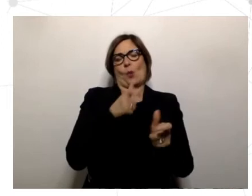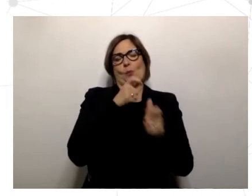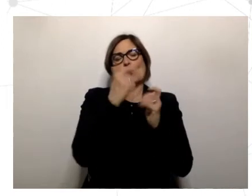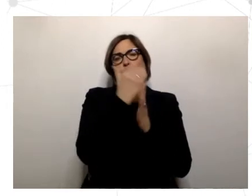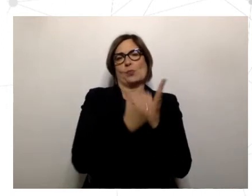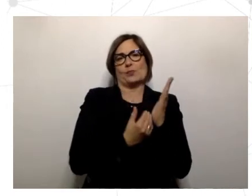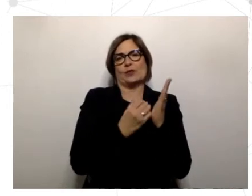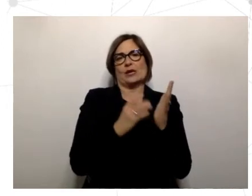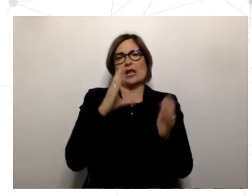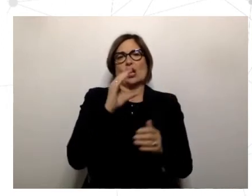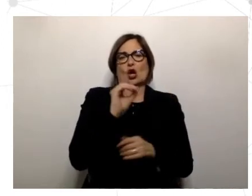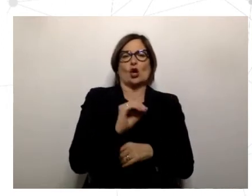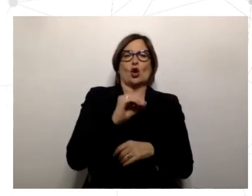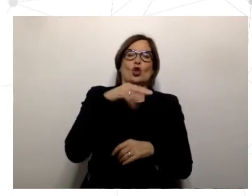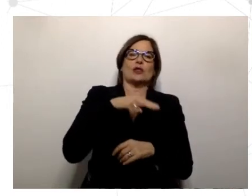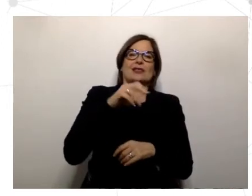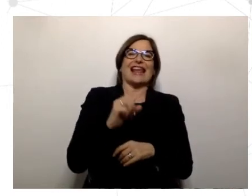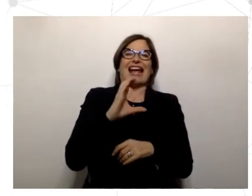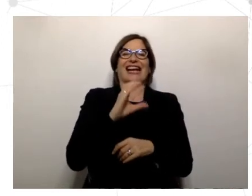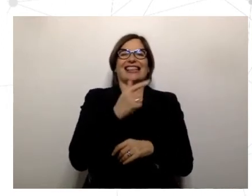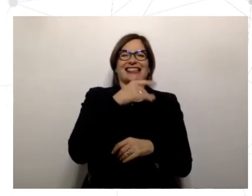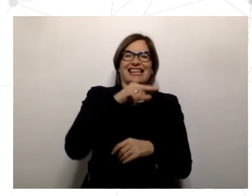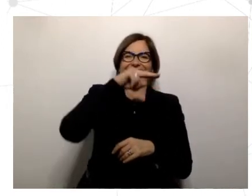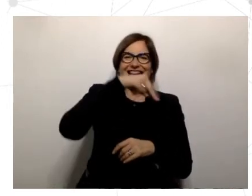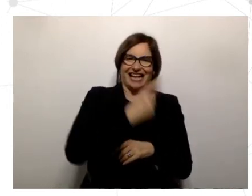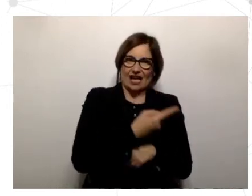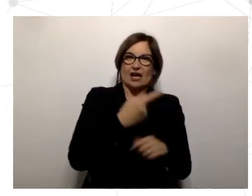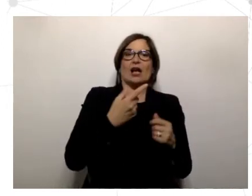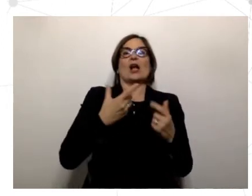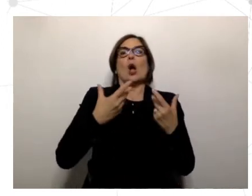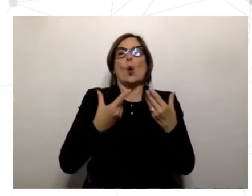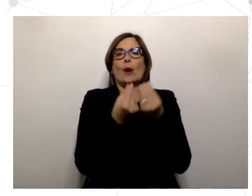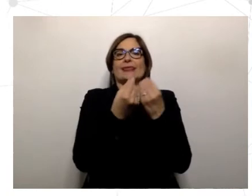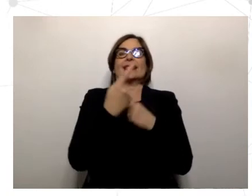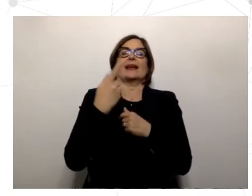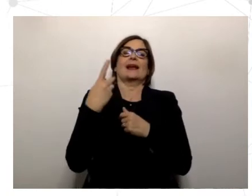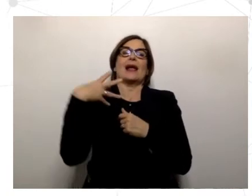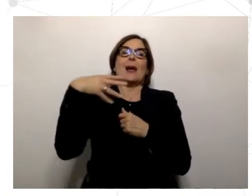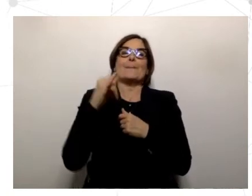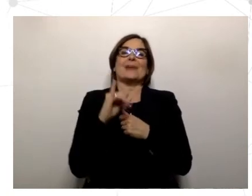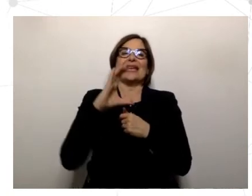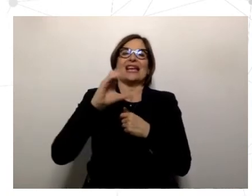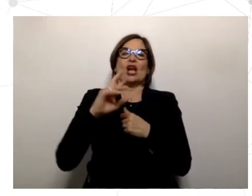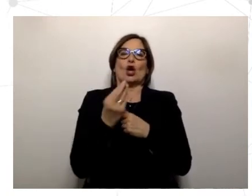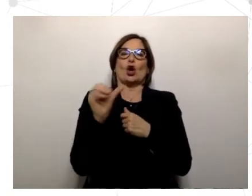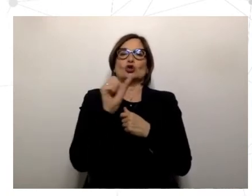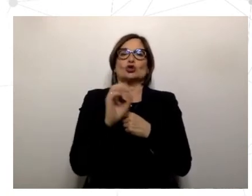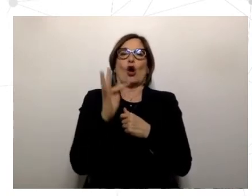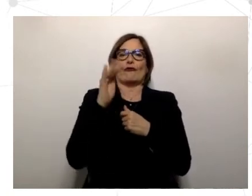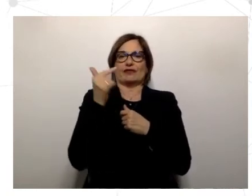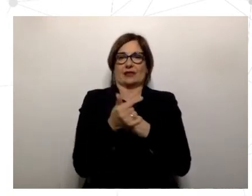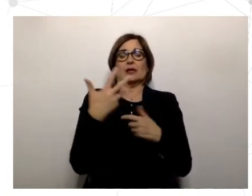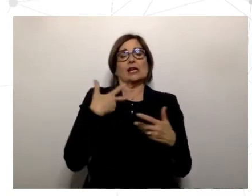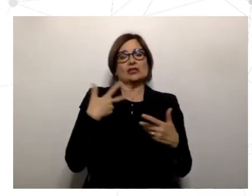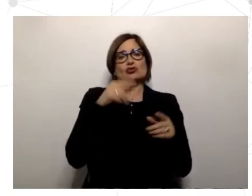chiama Connecting with Microsoft e ci sono i nostri delegati che si occupano